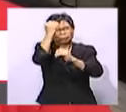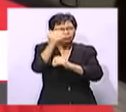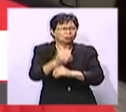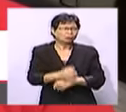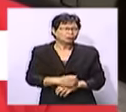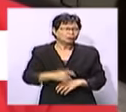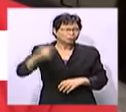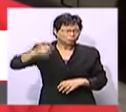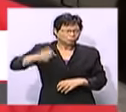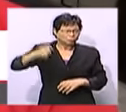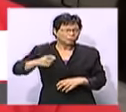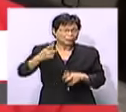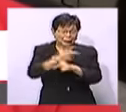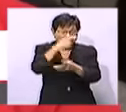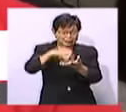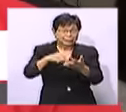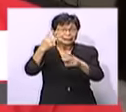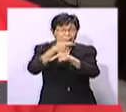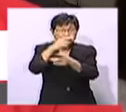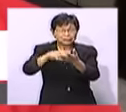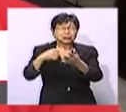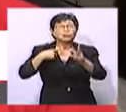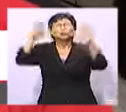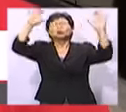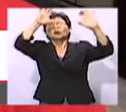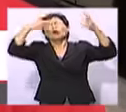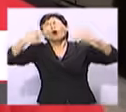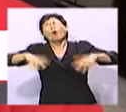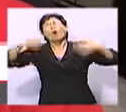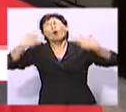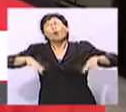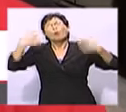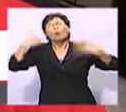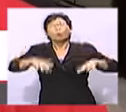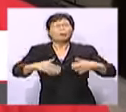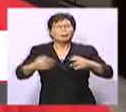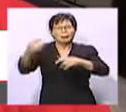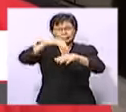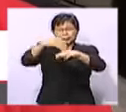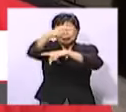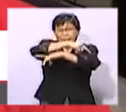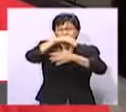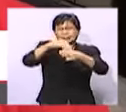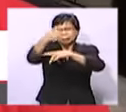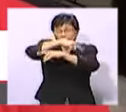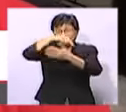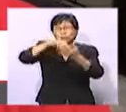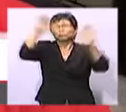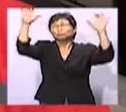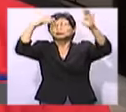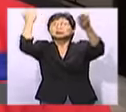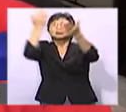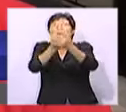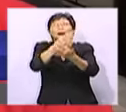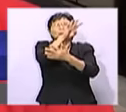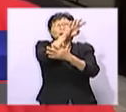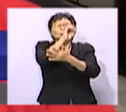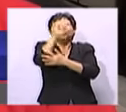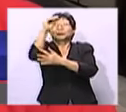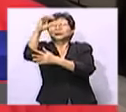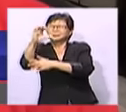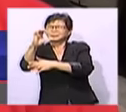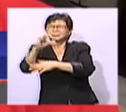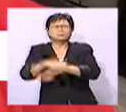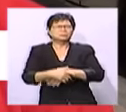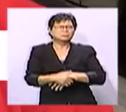Untuk musim haji kali ini, kita berhadapan dengan cuaca yang agak panas. Malahan pada hari ini pun cuaca hampir mencecah kepada 40 darjah